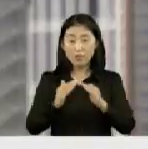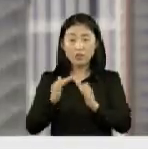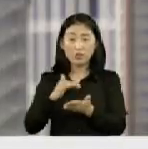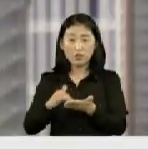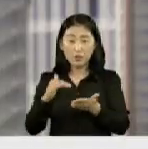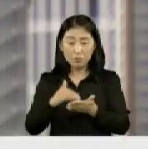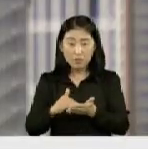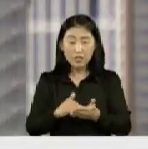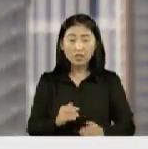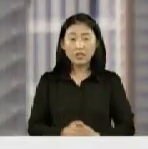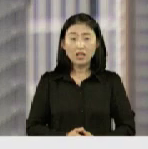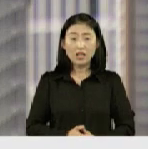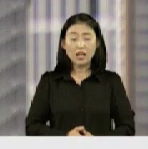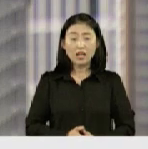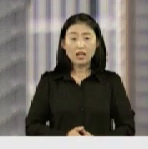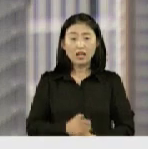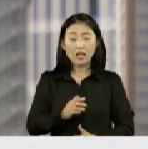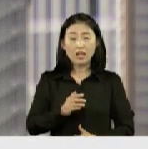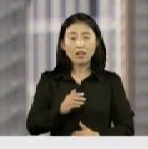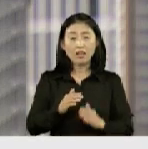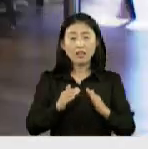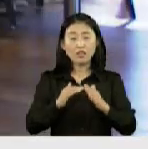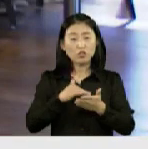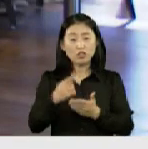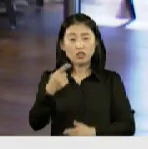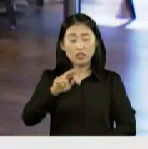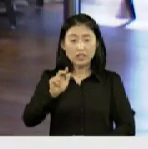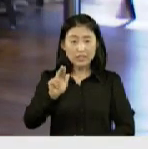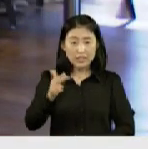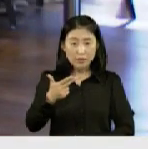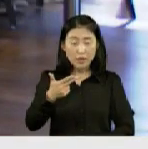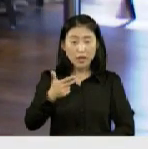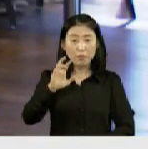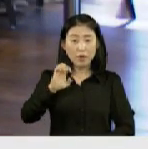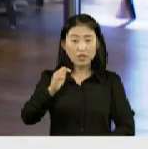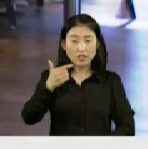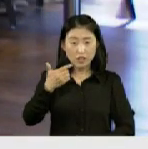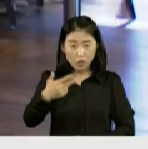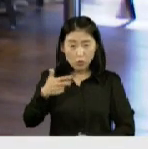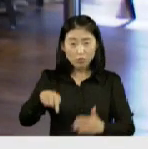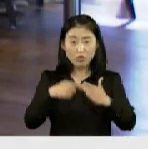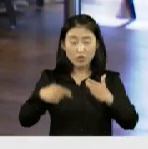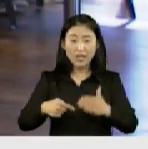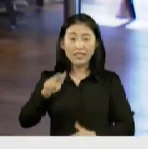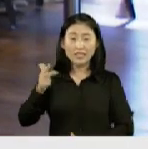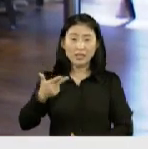대상은 13블록 84제곱미터양 전체 1,747가구 가운데